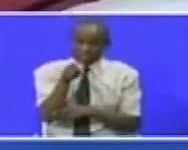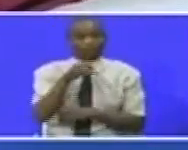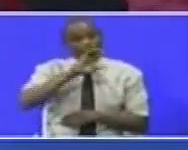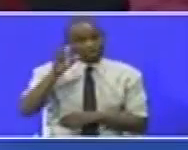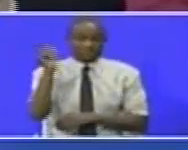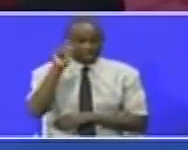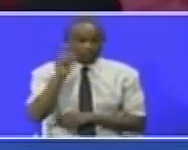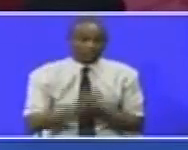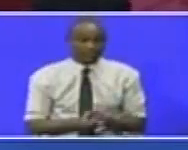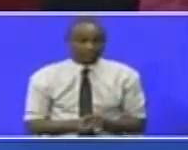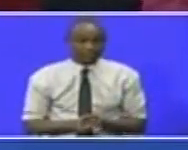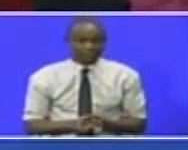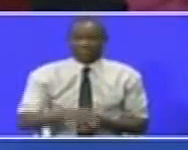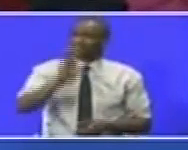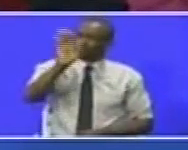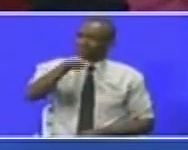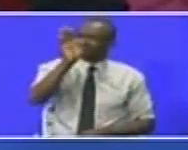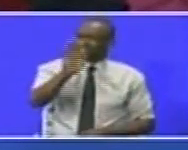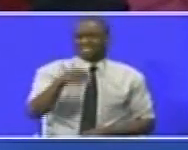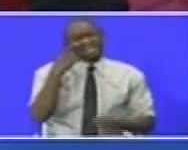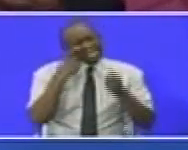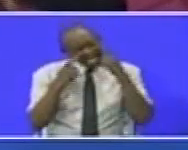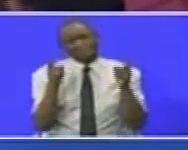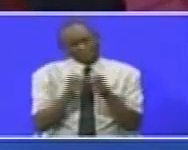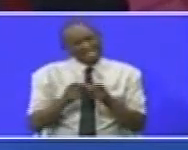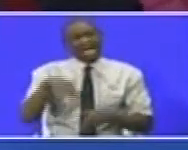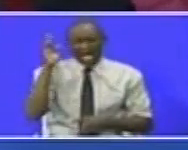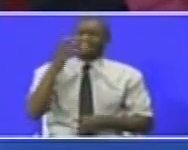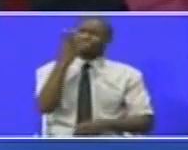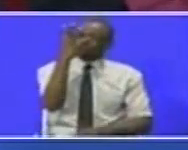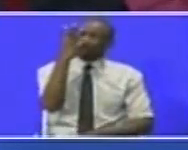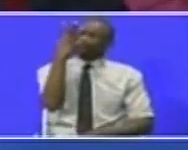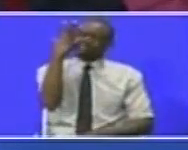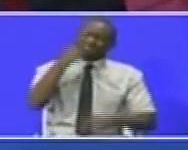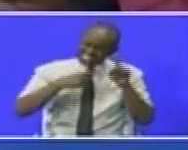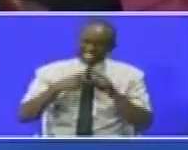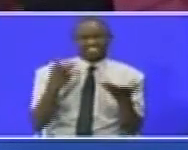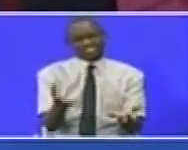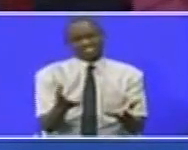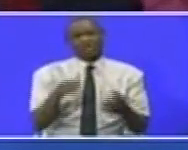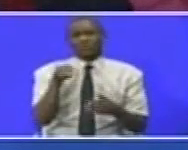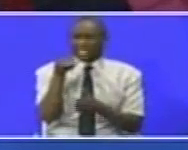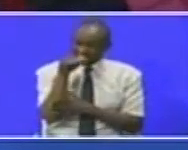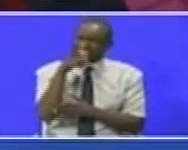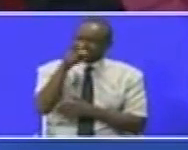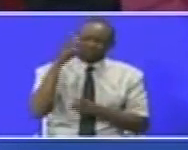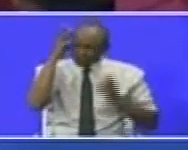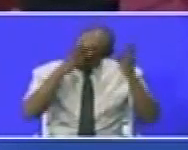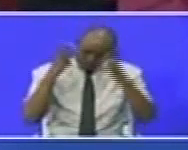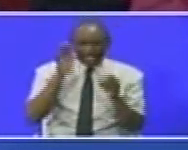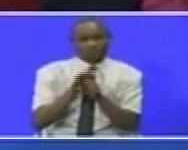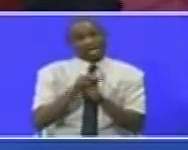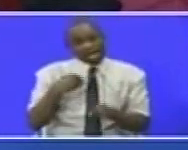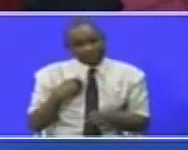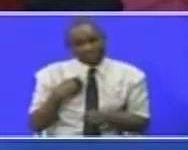Nairobi. Mtazamaji, ni majonzi ya zaidi ya miaka mitano. Kinachompa mzongo wa mawazo zaidi ni